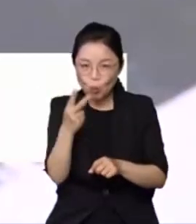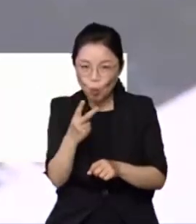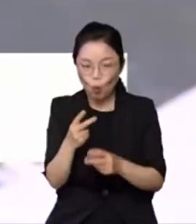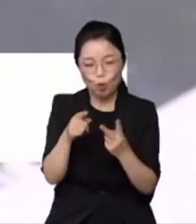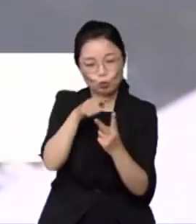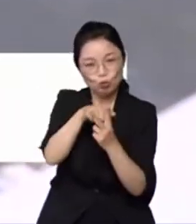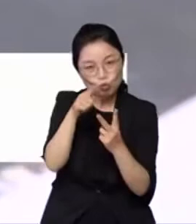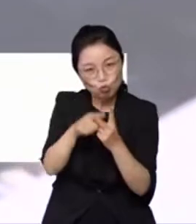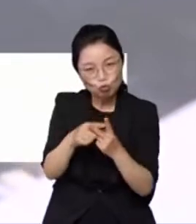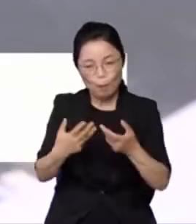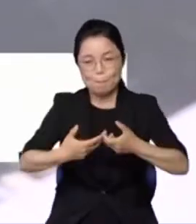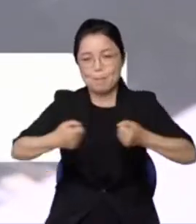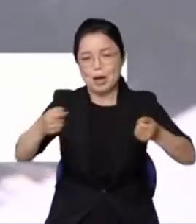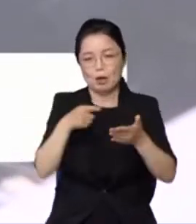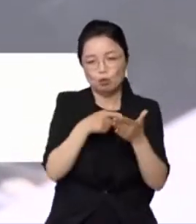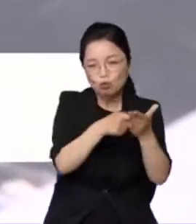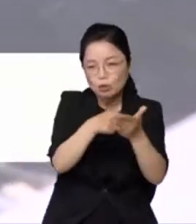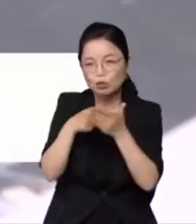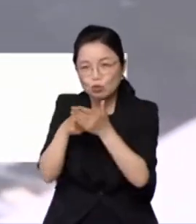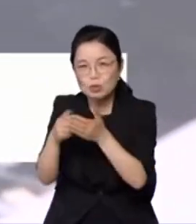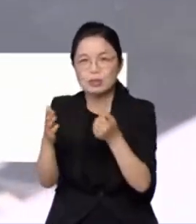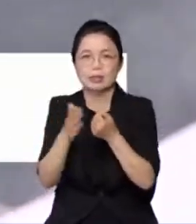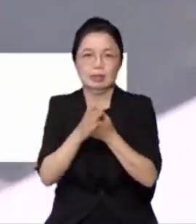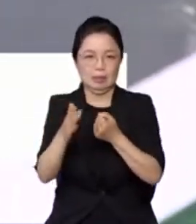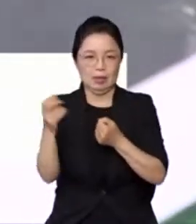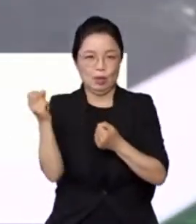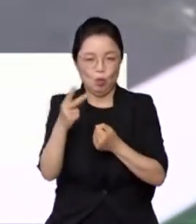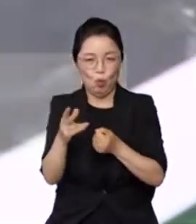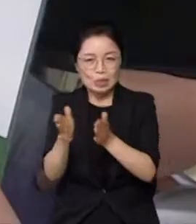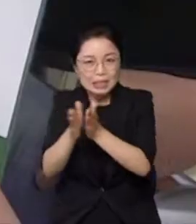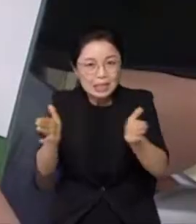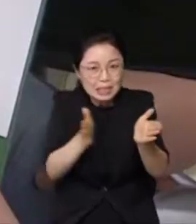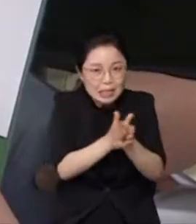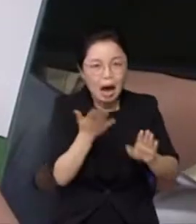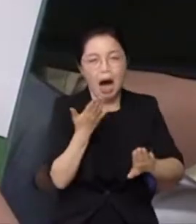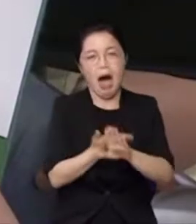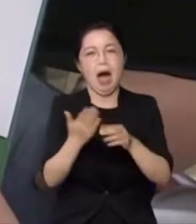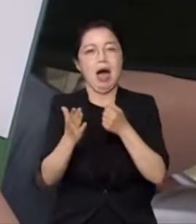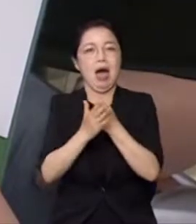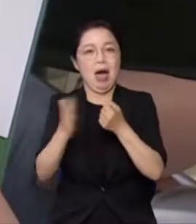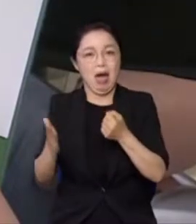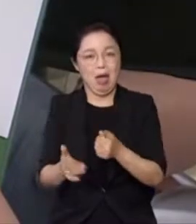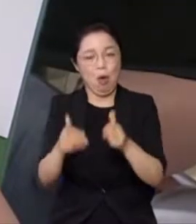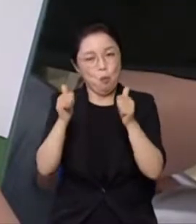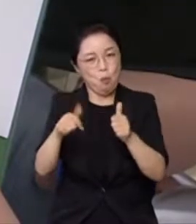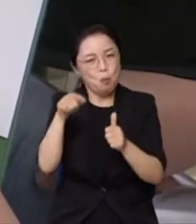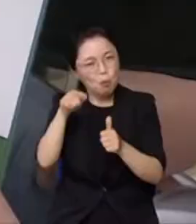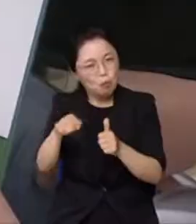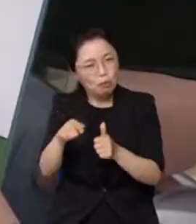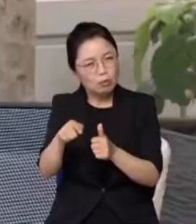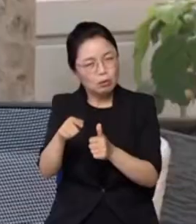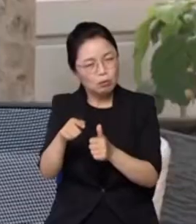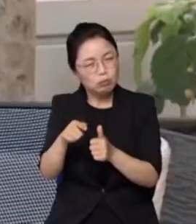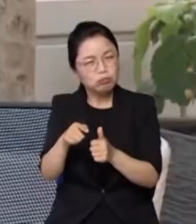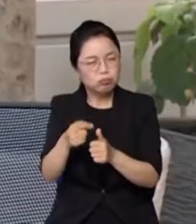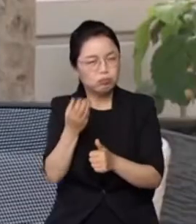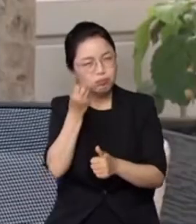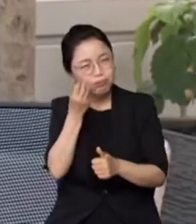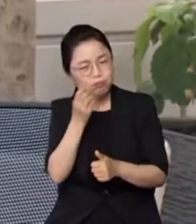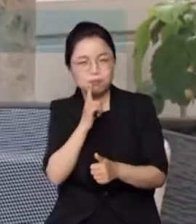원 사업을 완전히 분리해서 추진했고 착수 시점 도 다른 만큼 대법원에서 다툴 여지가 있다는 겁니다